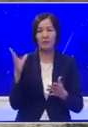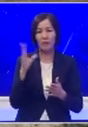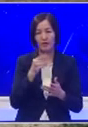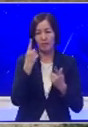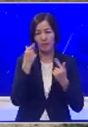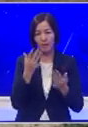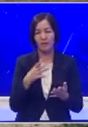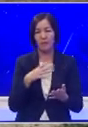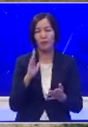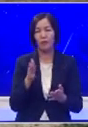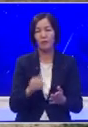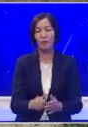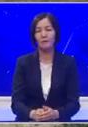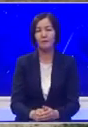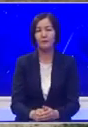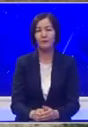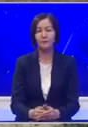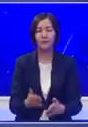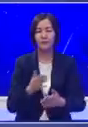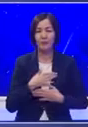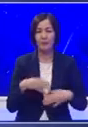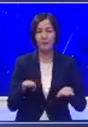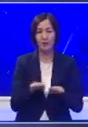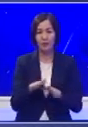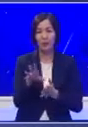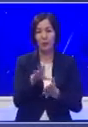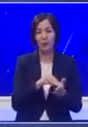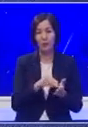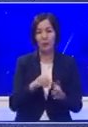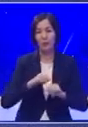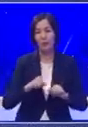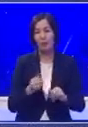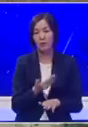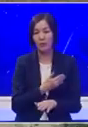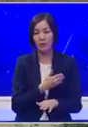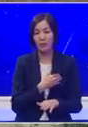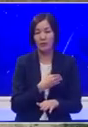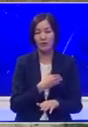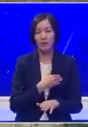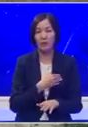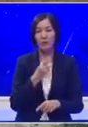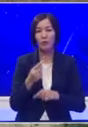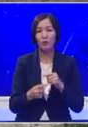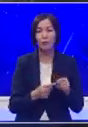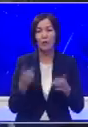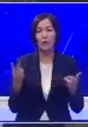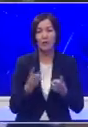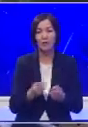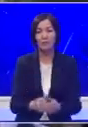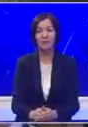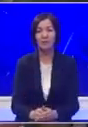профессорымыз, академигіміз" деп айтады. Біз де сол сияқты болсақ, мына кісі сияқты батыр болсақ дейді. Бұның барлық ұрпақ үшін.